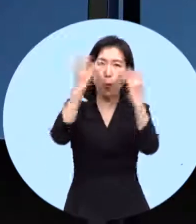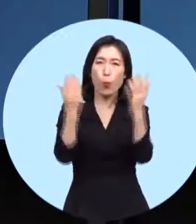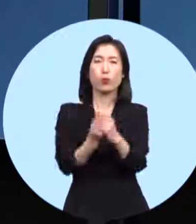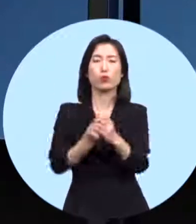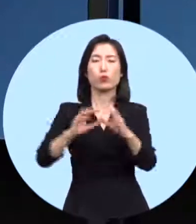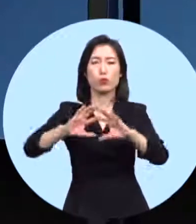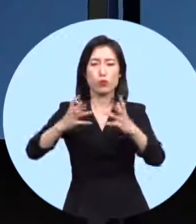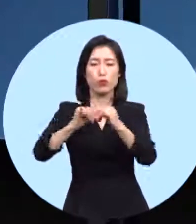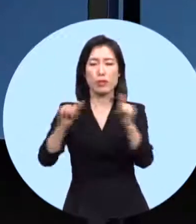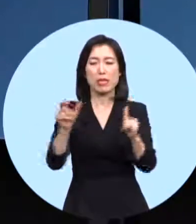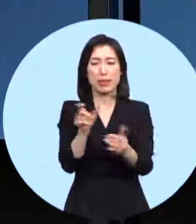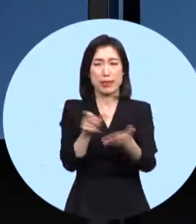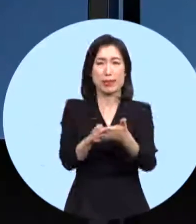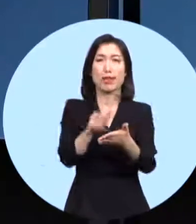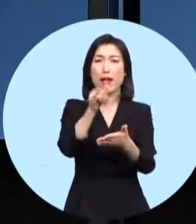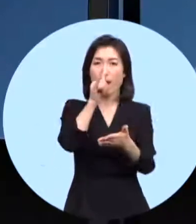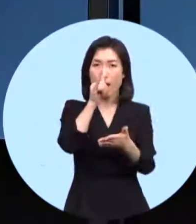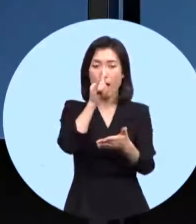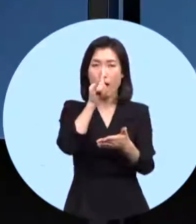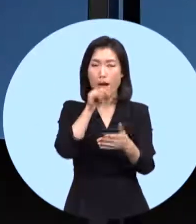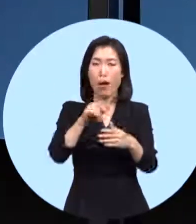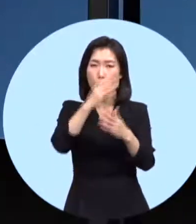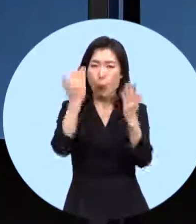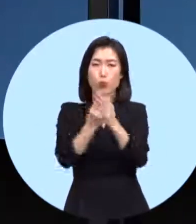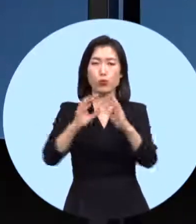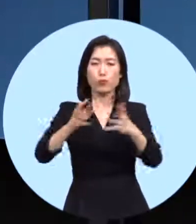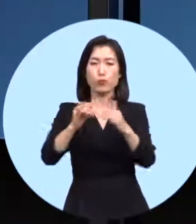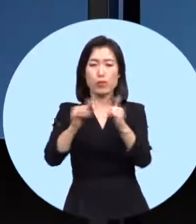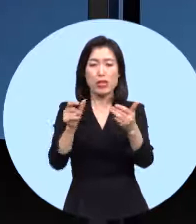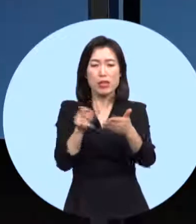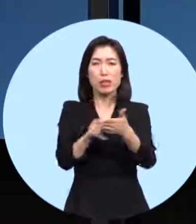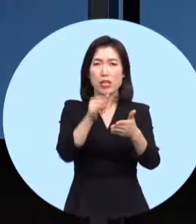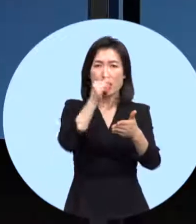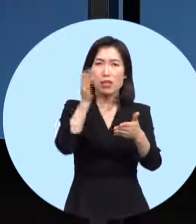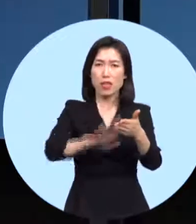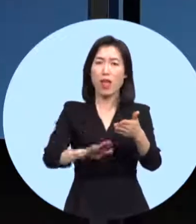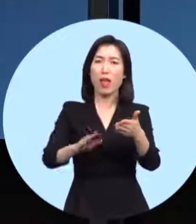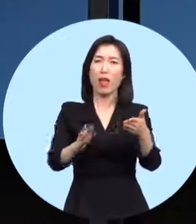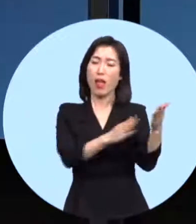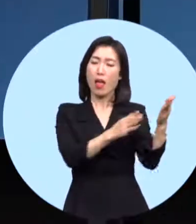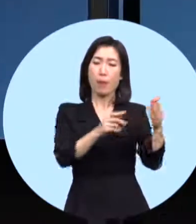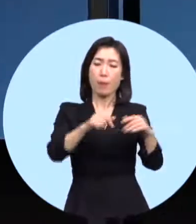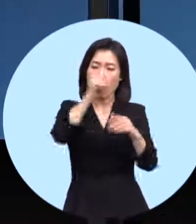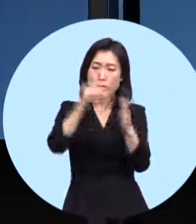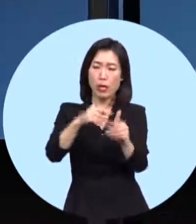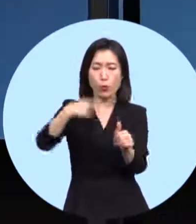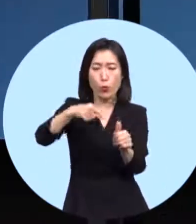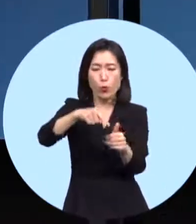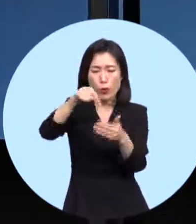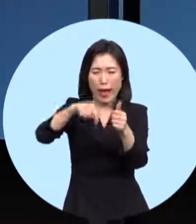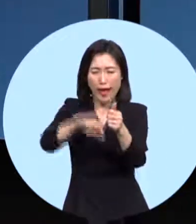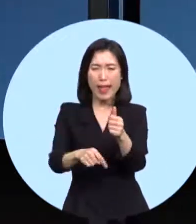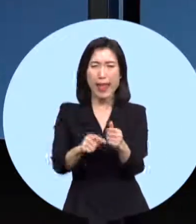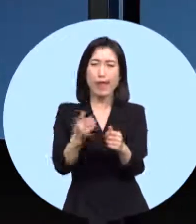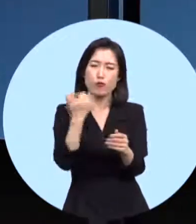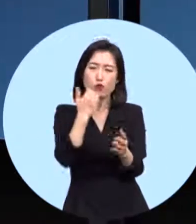근데 그럼에도 불구하고 평생교육법에서 계속 대상별로 쪼개서 강조하고